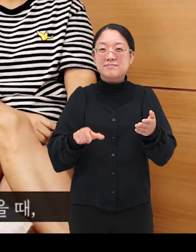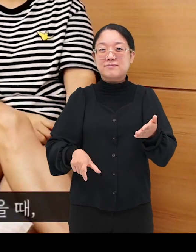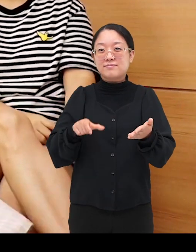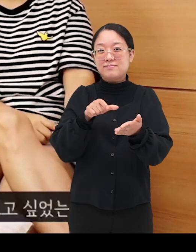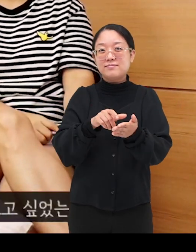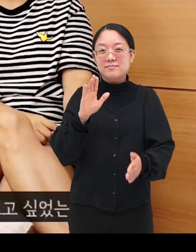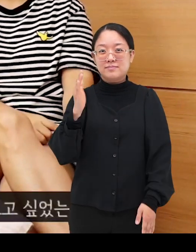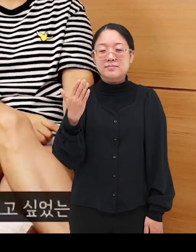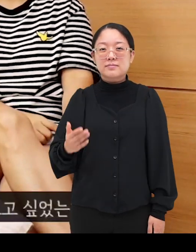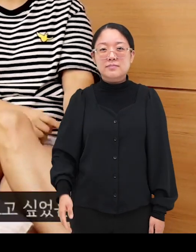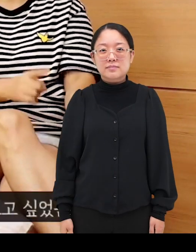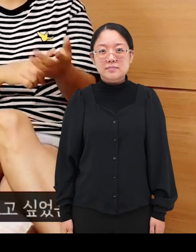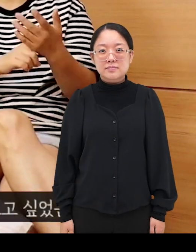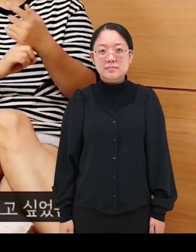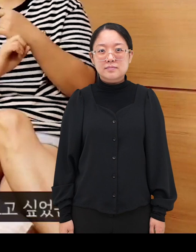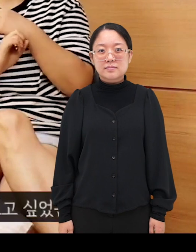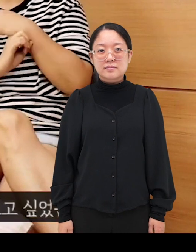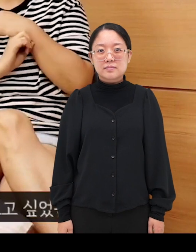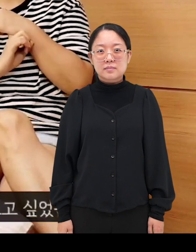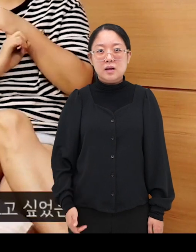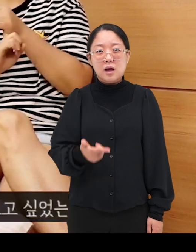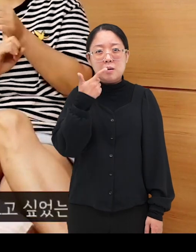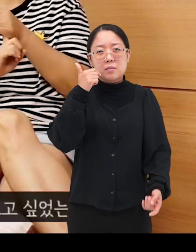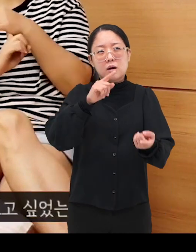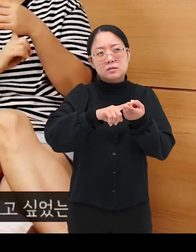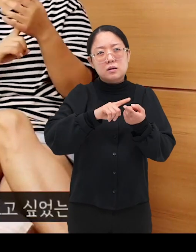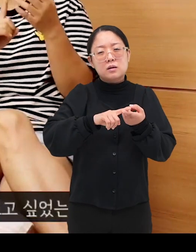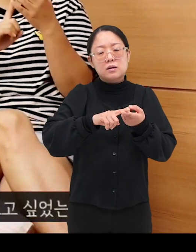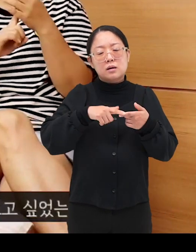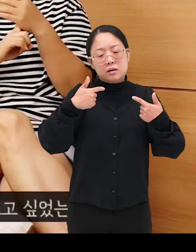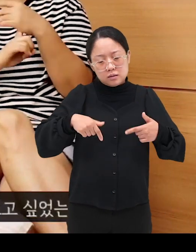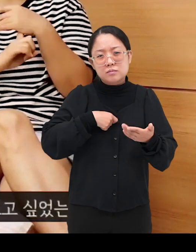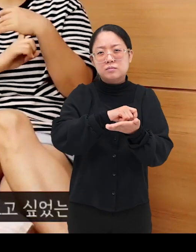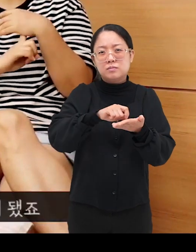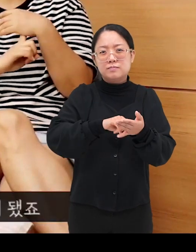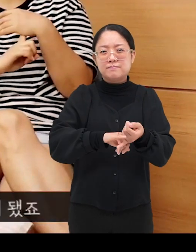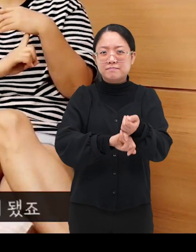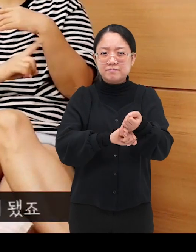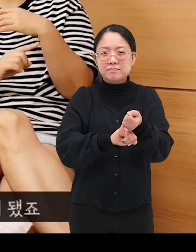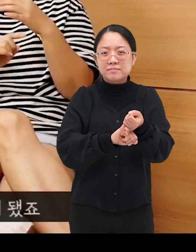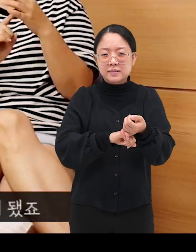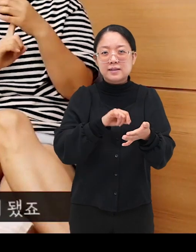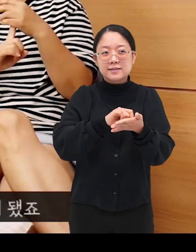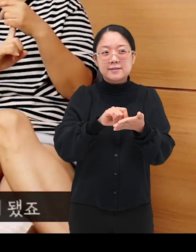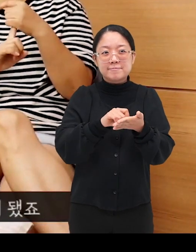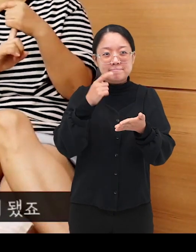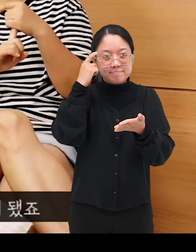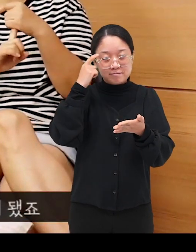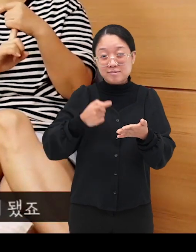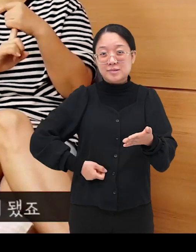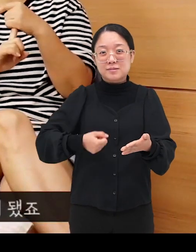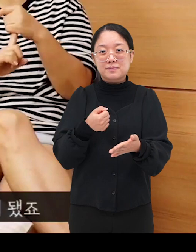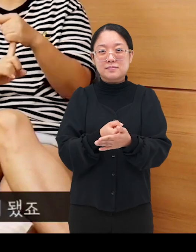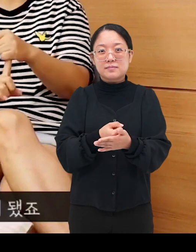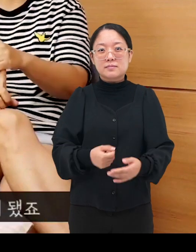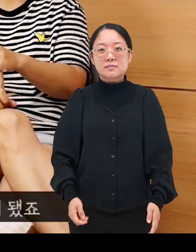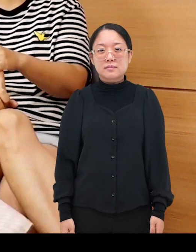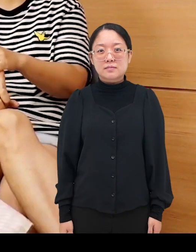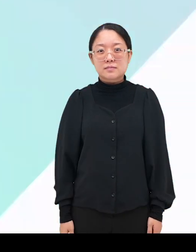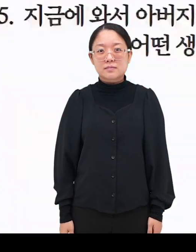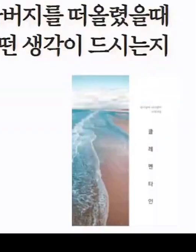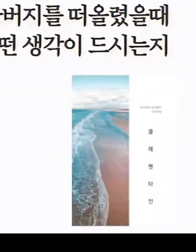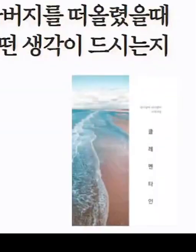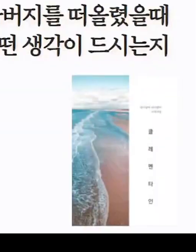때 왜 잘됐다. 그냥 아빠에 대한 언젠가 한번 써보고 싶었는데 아빠에 대해서 써보자라고 생각을 해서 쓰게